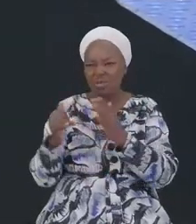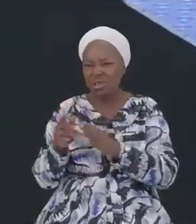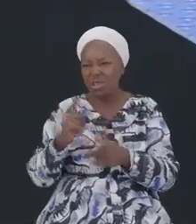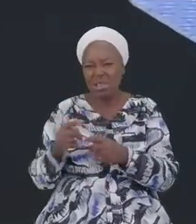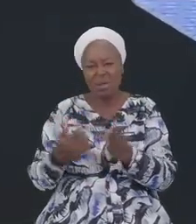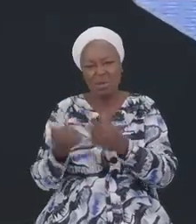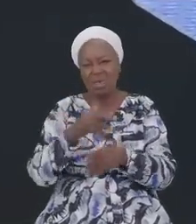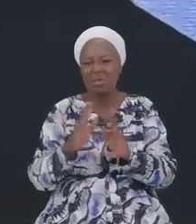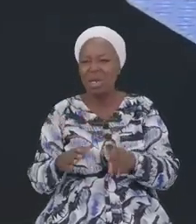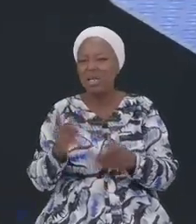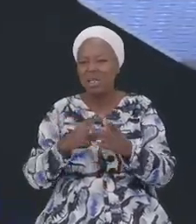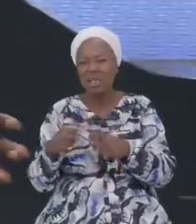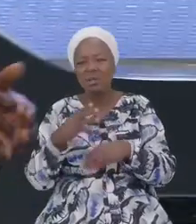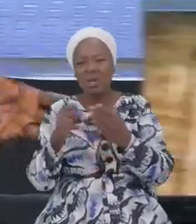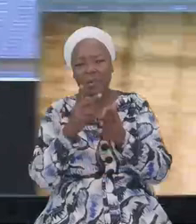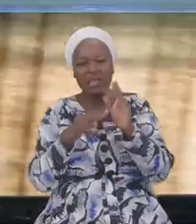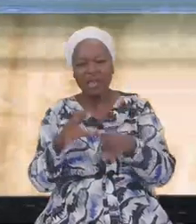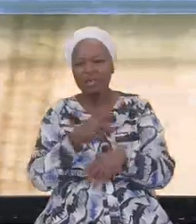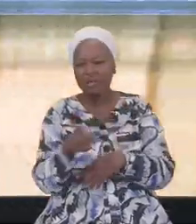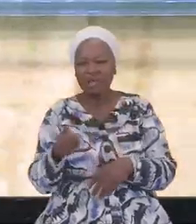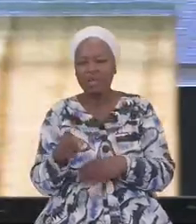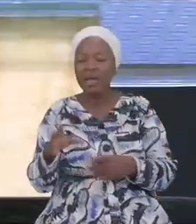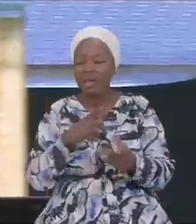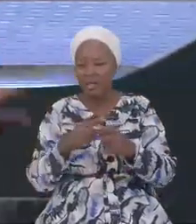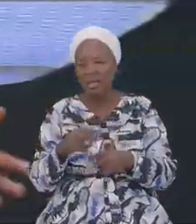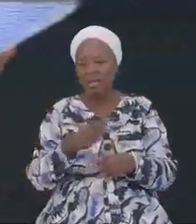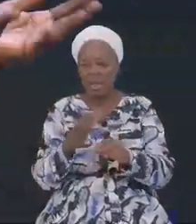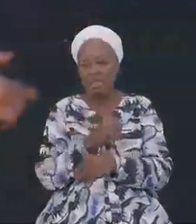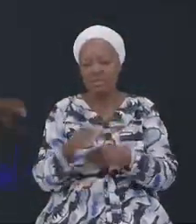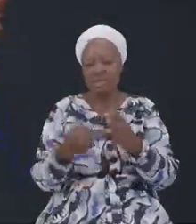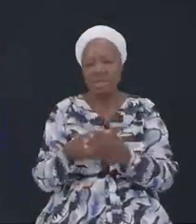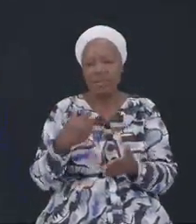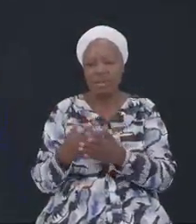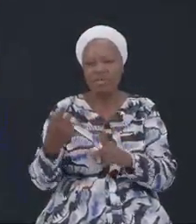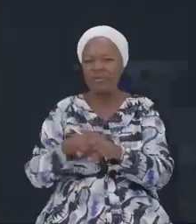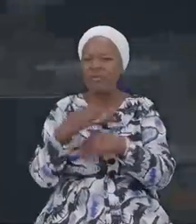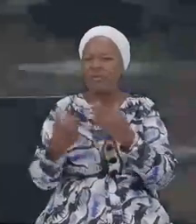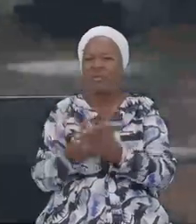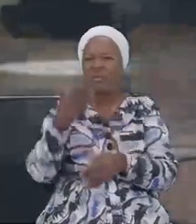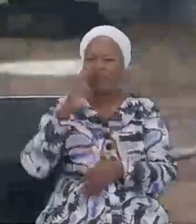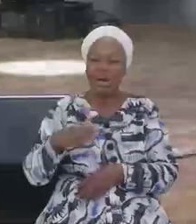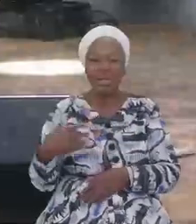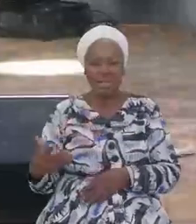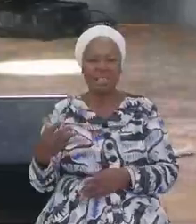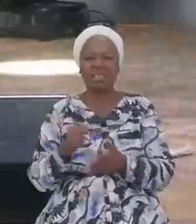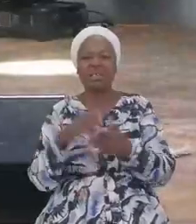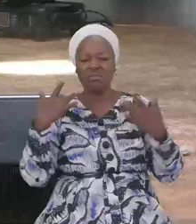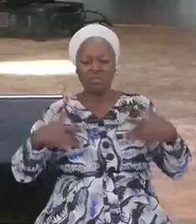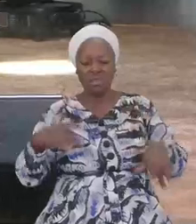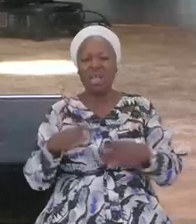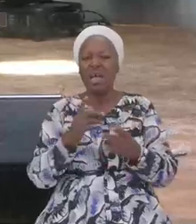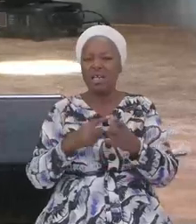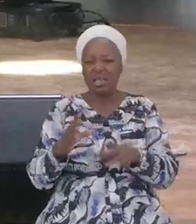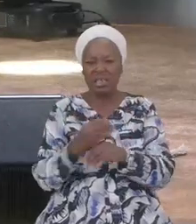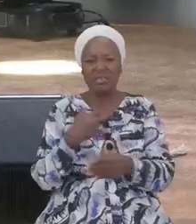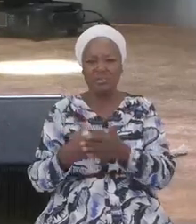adultères. Vous marchez avec les adultères. Ils donnent l'argent à travers l'adultère, la fornication, à travers la prostitution. Et maintenant,